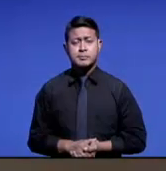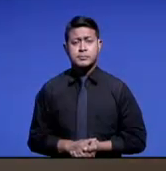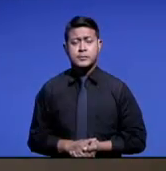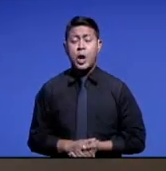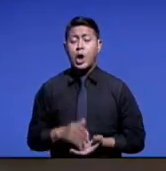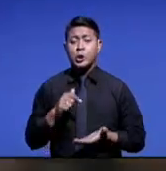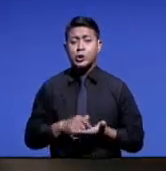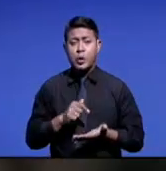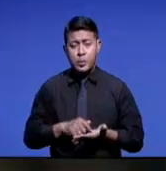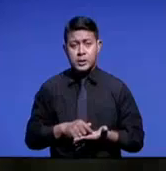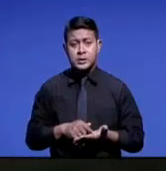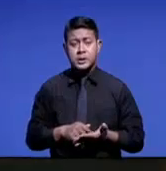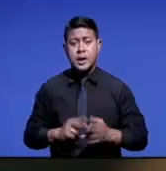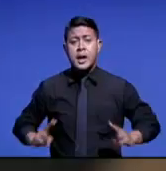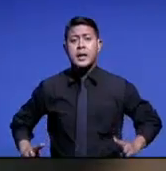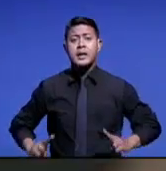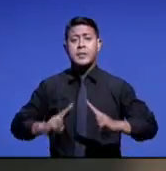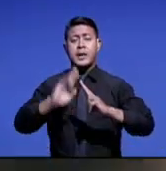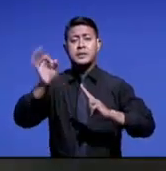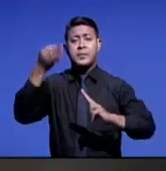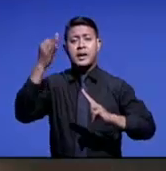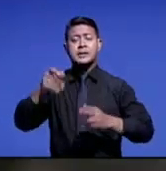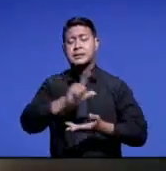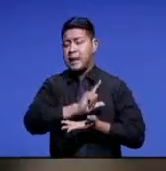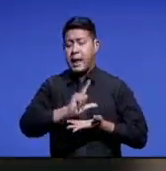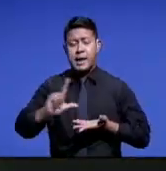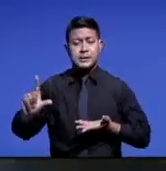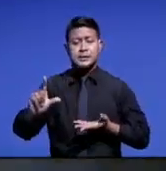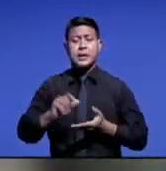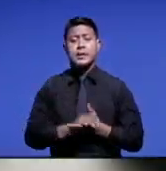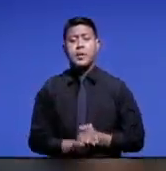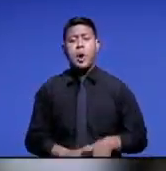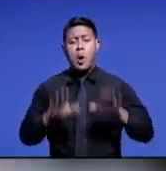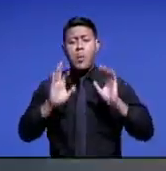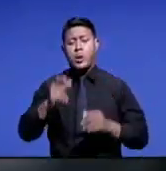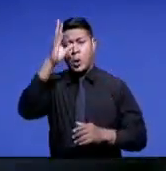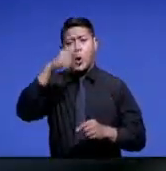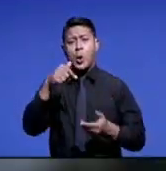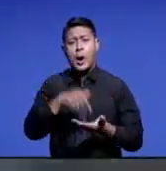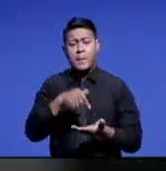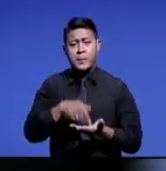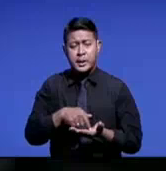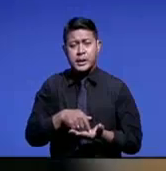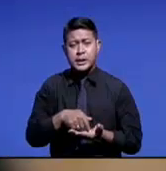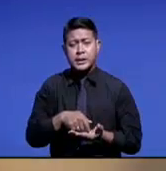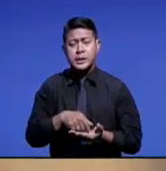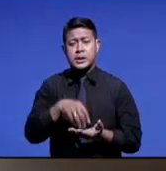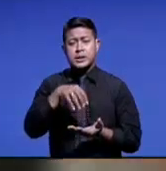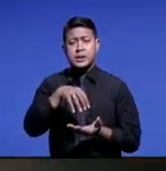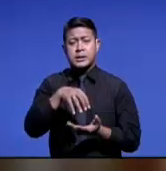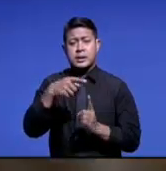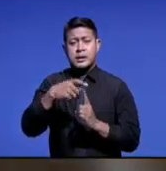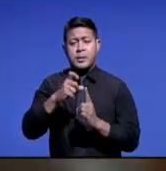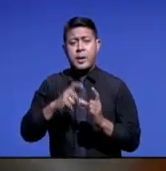Pemungutan suara pemilu 2019 di Paris, Prancis berjalan lancar dan meriah. Banyaknya jumlah pemilih tambahan membuat TPS yang berada di KBRI